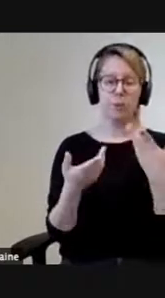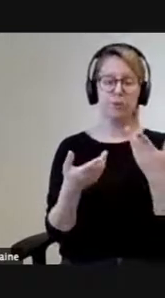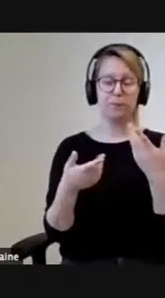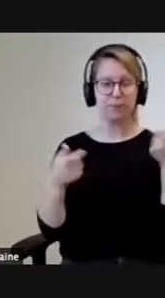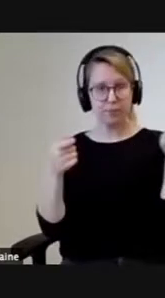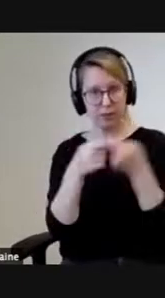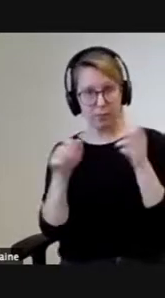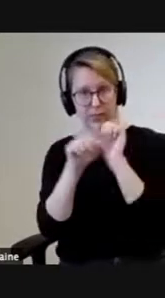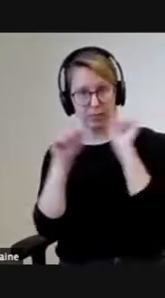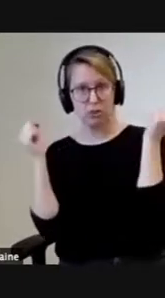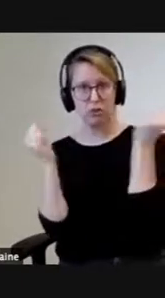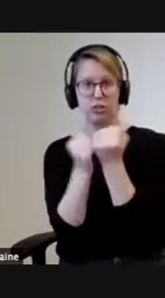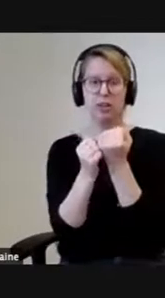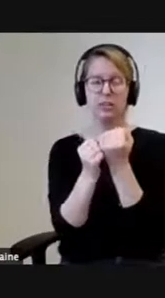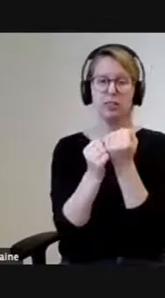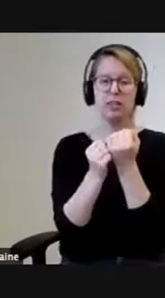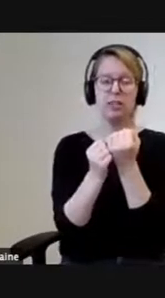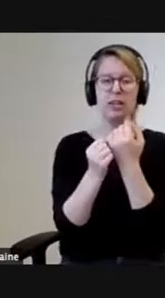mais également d'emploi.